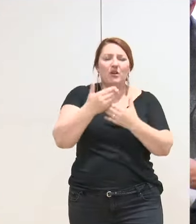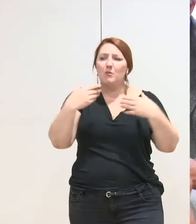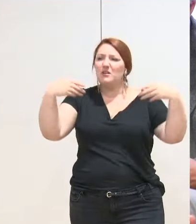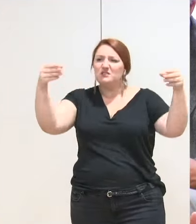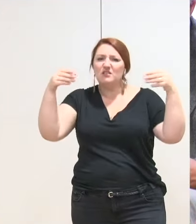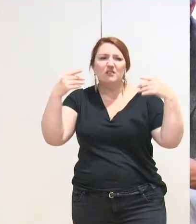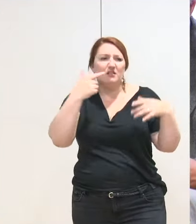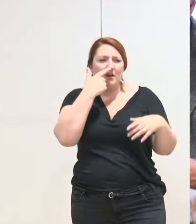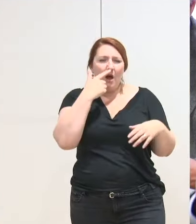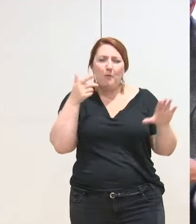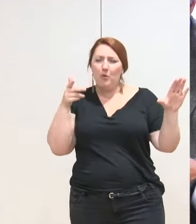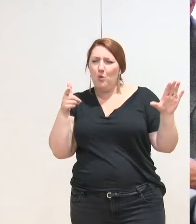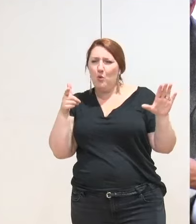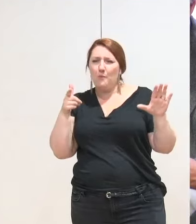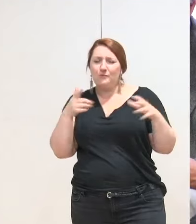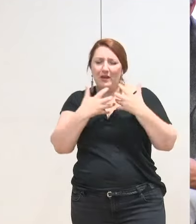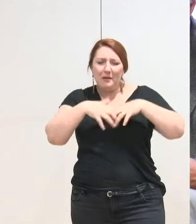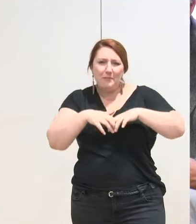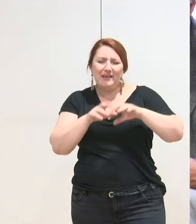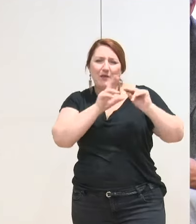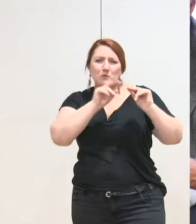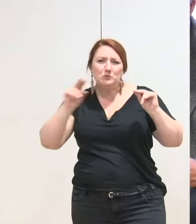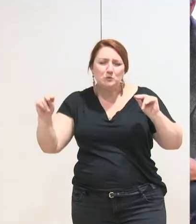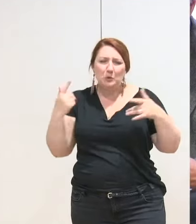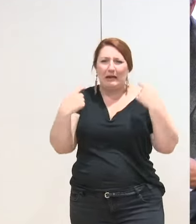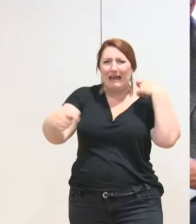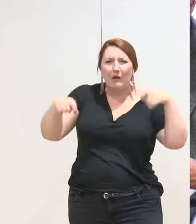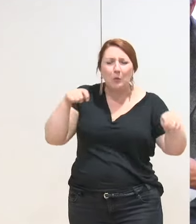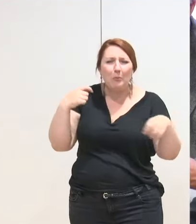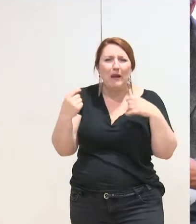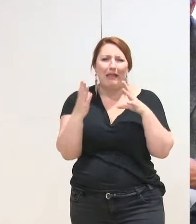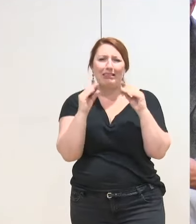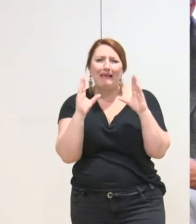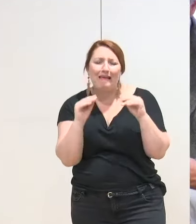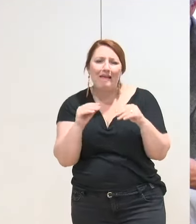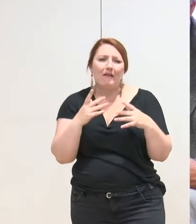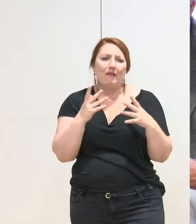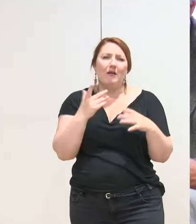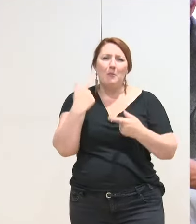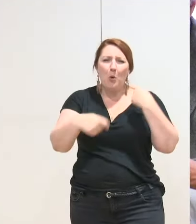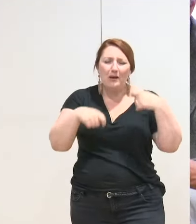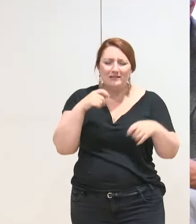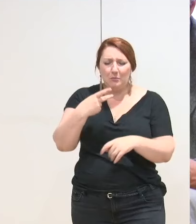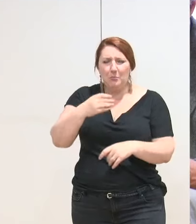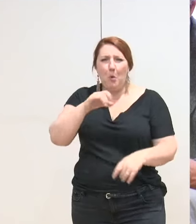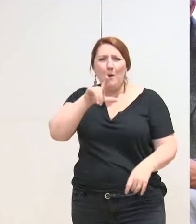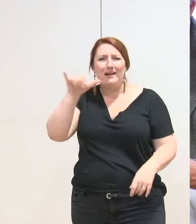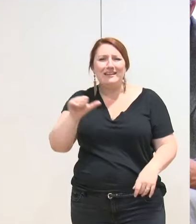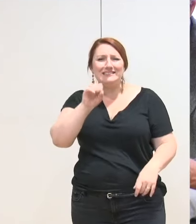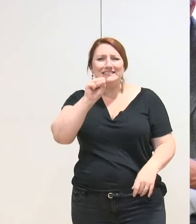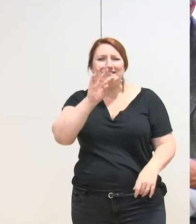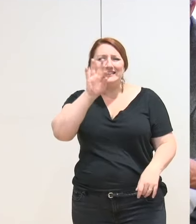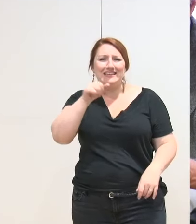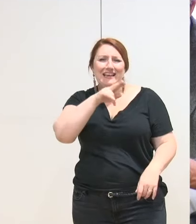y a un peu de mécanosouddure un peu de carton plâtre amélioré un peu de polystyrè valement contrefait c'est tout sauf beau